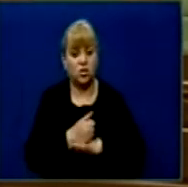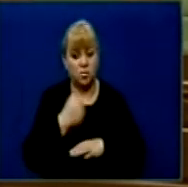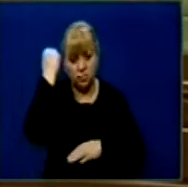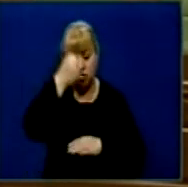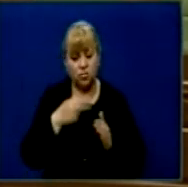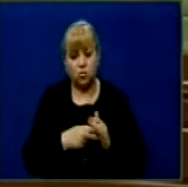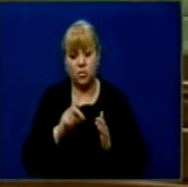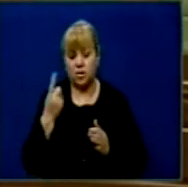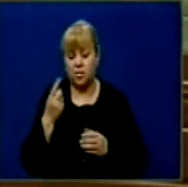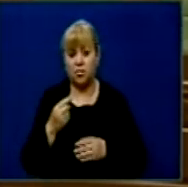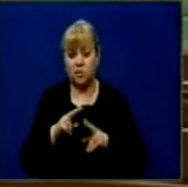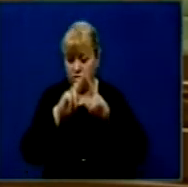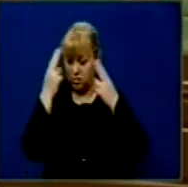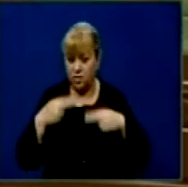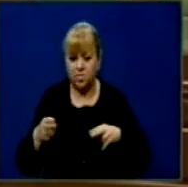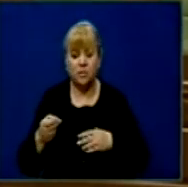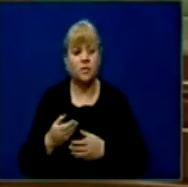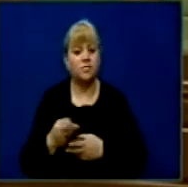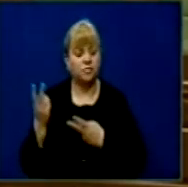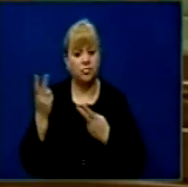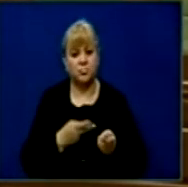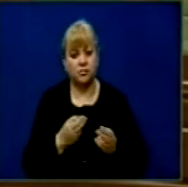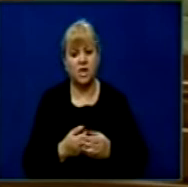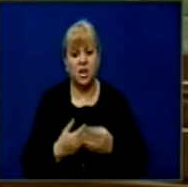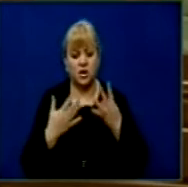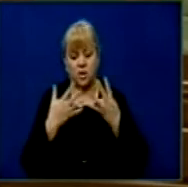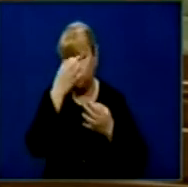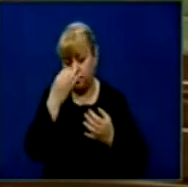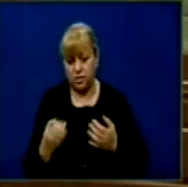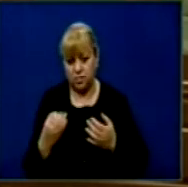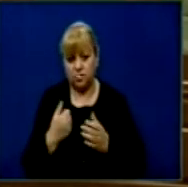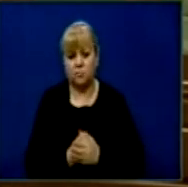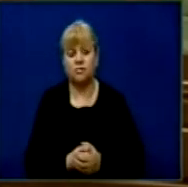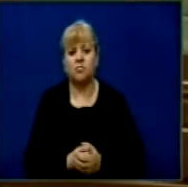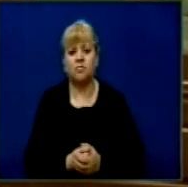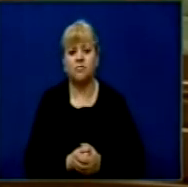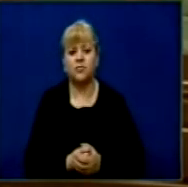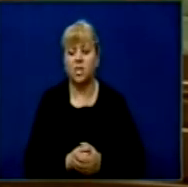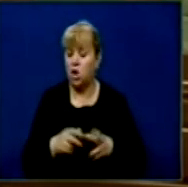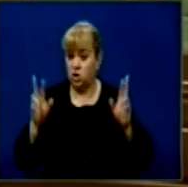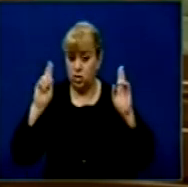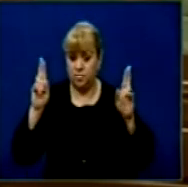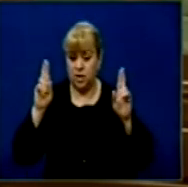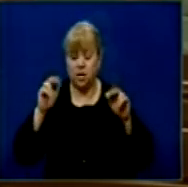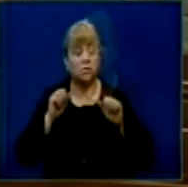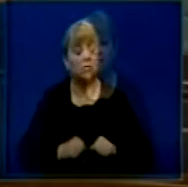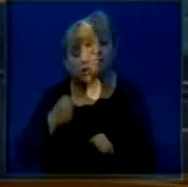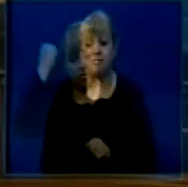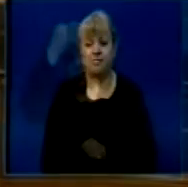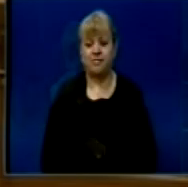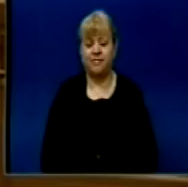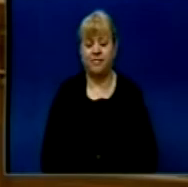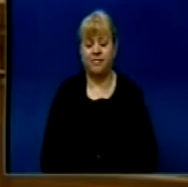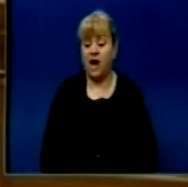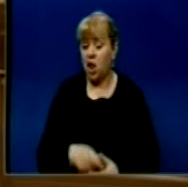2011, investimet e huaja direkte kanë përbërë vetëm 9% të bruttoprodhuktit vendor. Pra, shpresa e qeverisë së Kosovës.